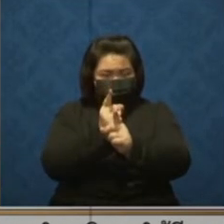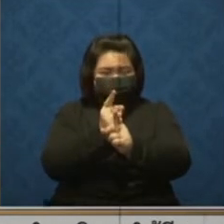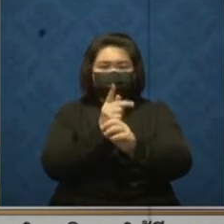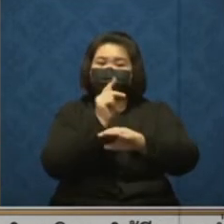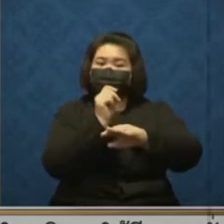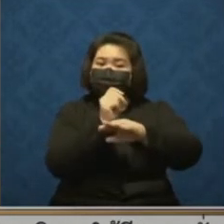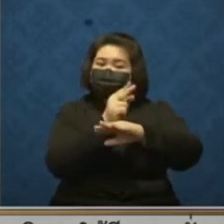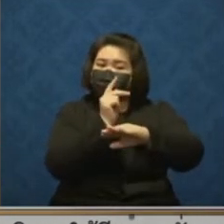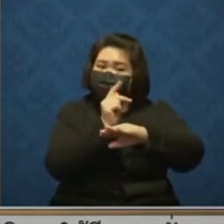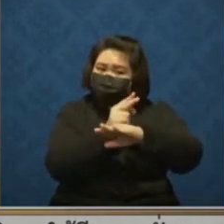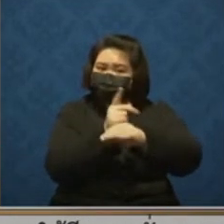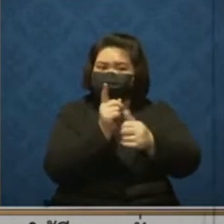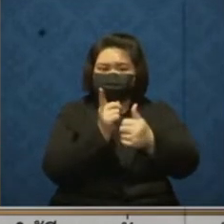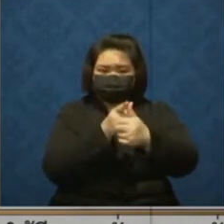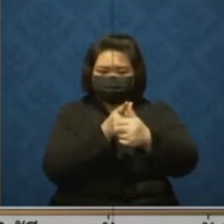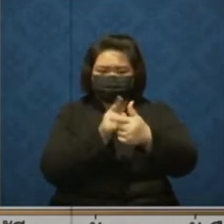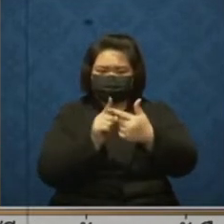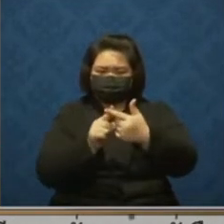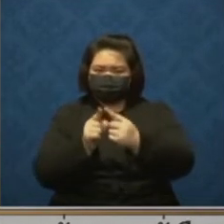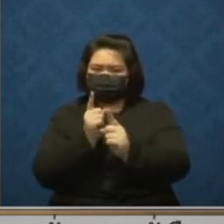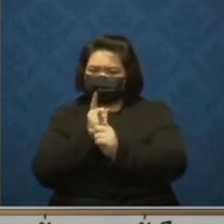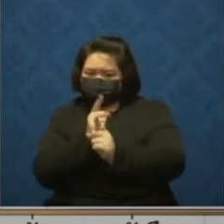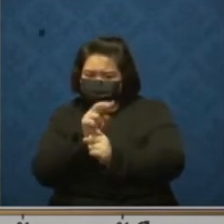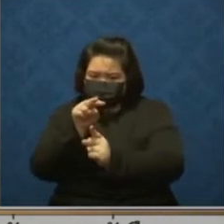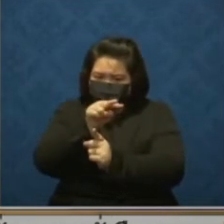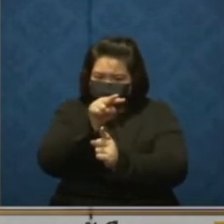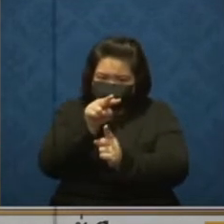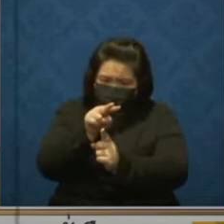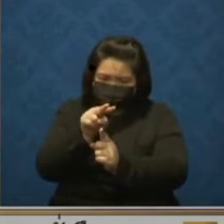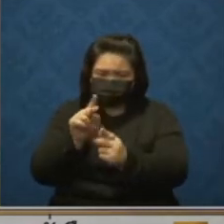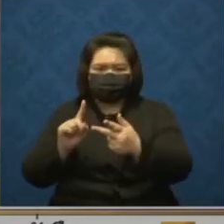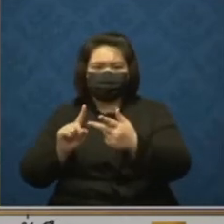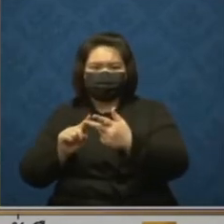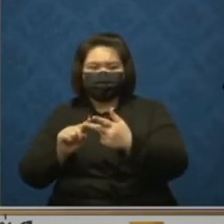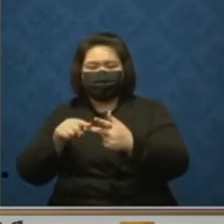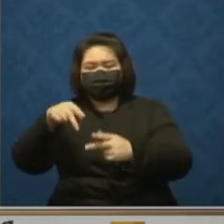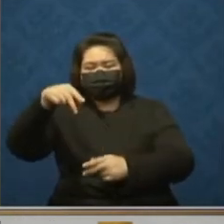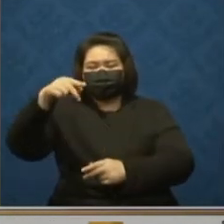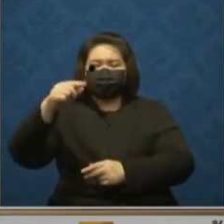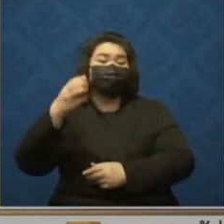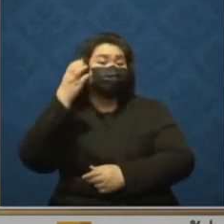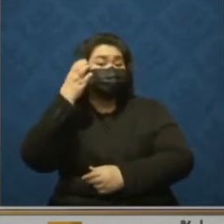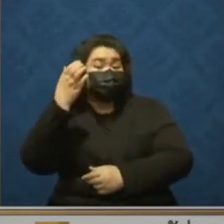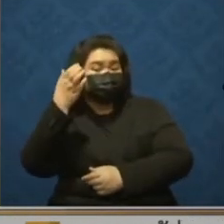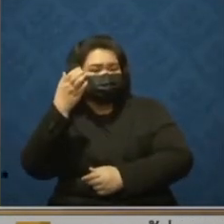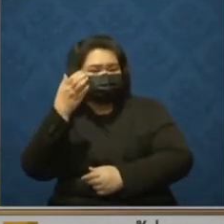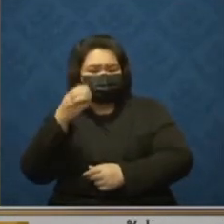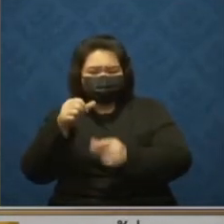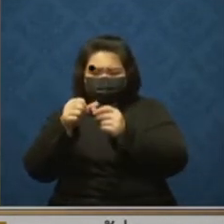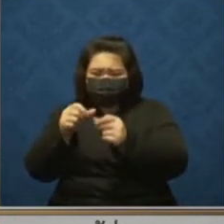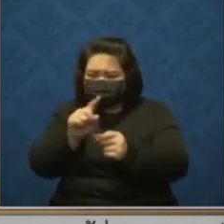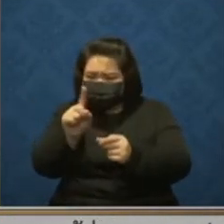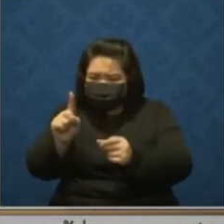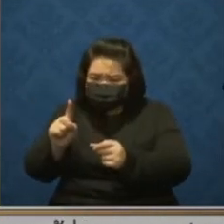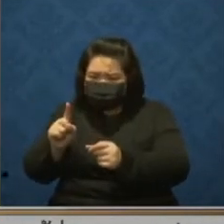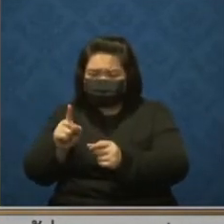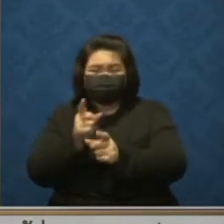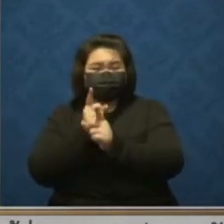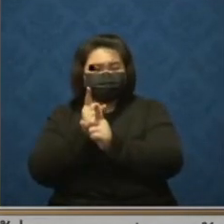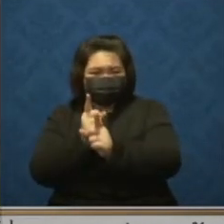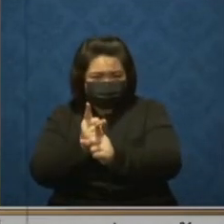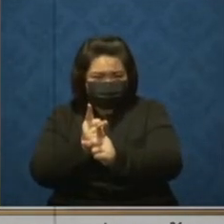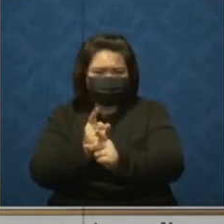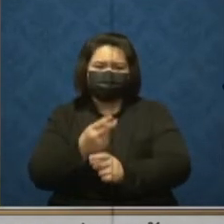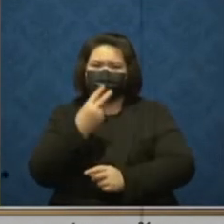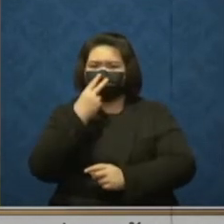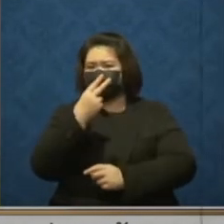ติดตามตัวติดตามทั้งตำแหน่งของโทรศัพท์และที่มันน่าเกลียดมากขึ้นแล้ว